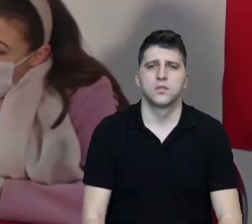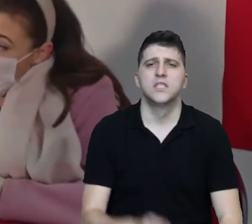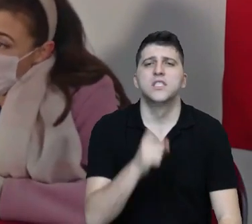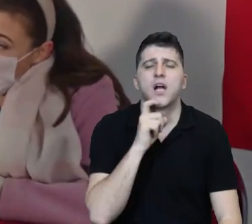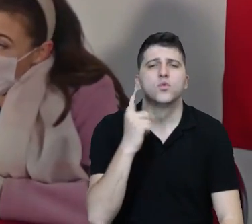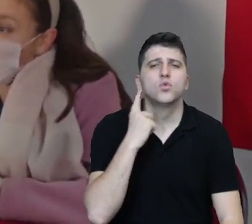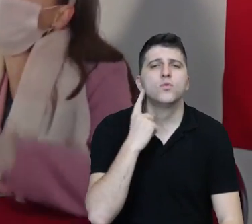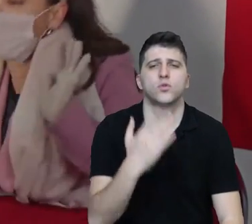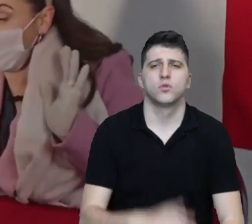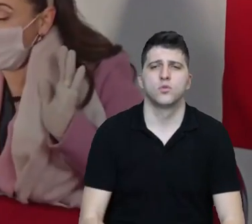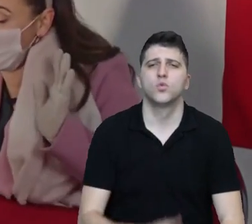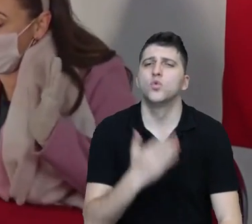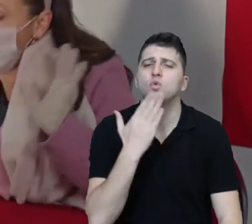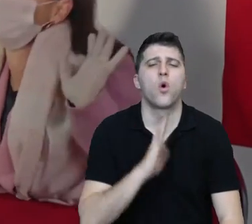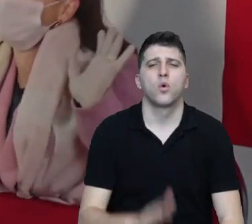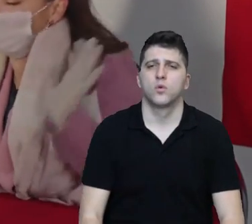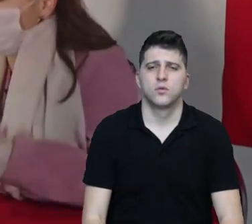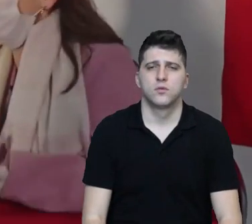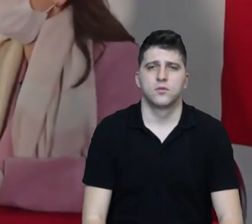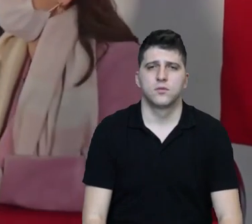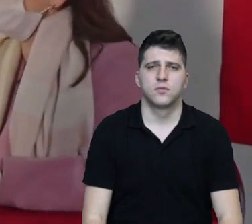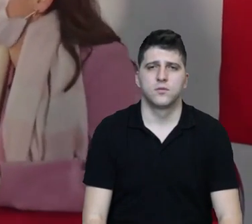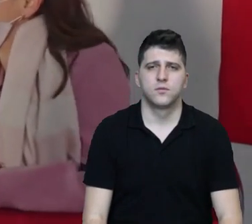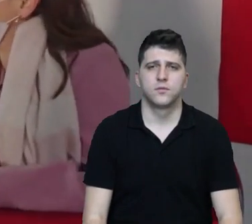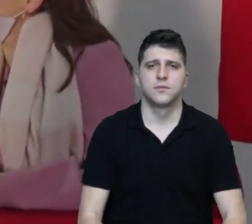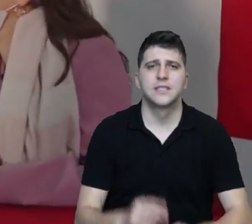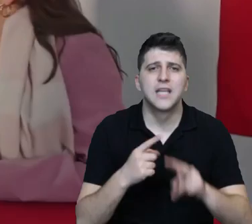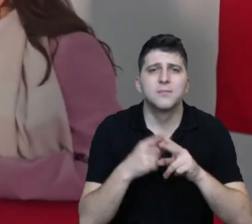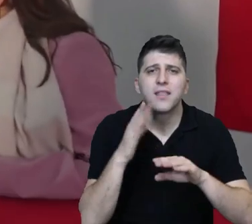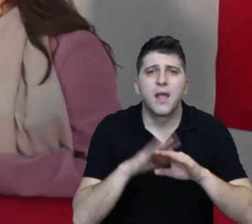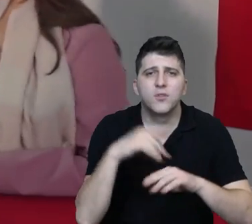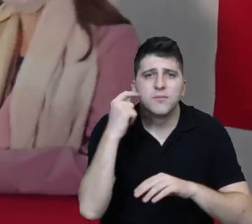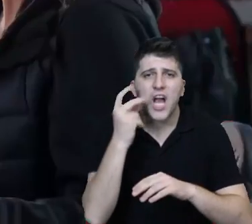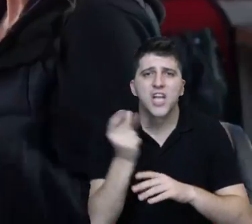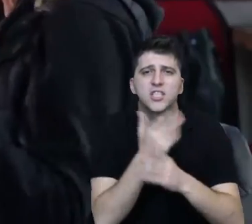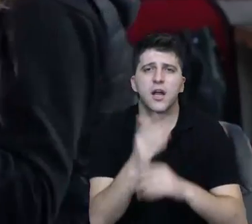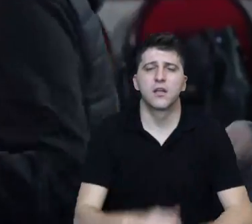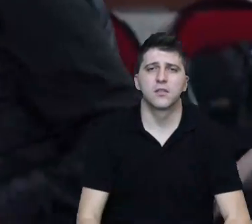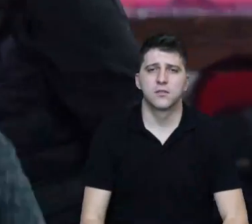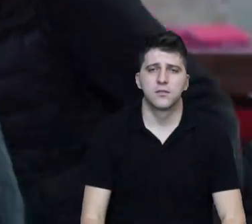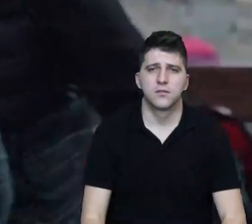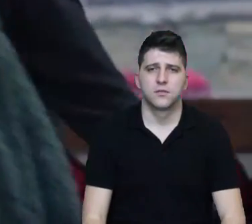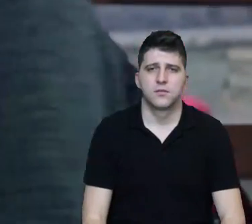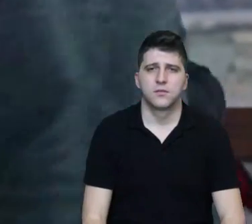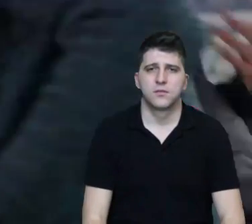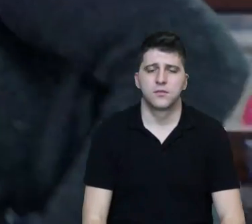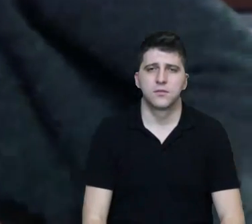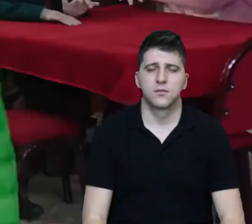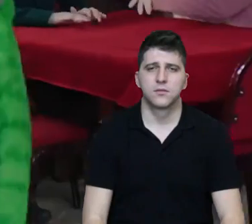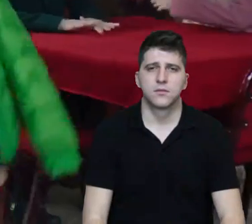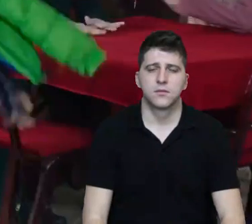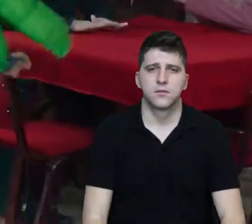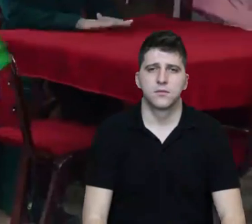Yanlış duymuşsun hemşire. Yok öyle bir şey. Kezban ne yapıyorsun? Filmciliğe kaçıracaksın. Telaşla ayaklanan ikili